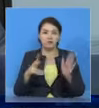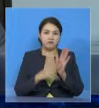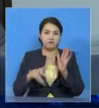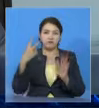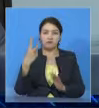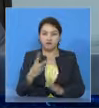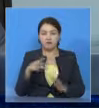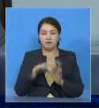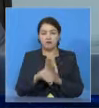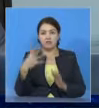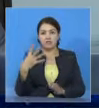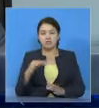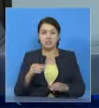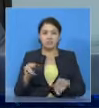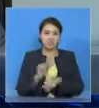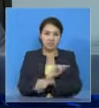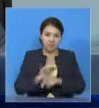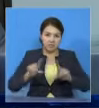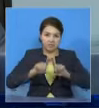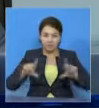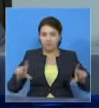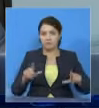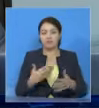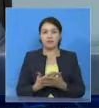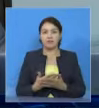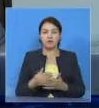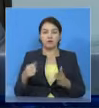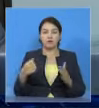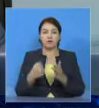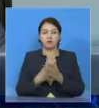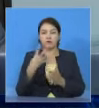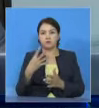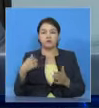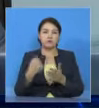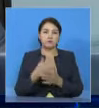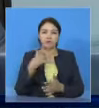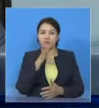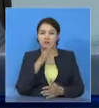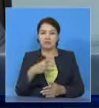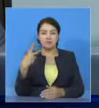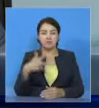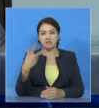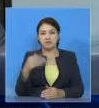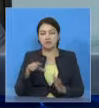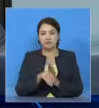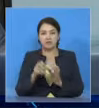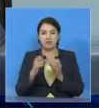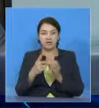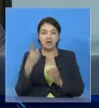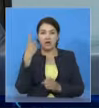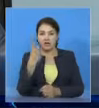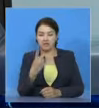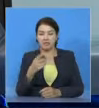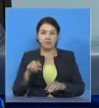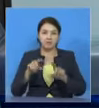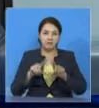82, из них 4 находятся на стационарном лечении. От 4 до 5 лет 32, из них 1 находится в